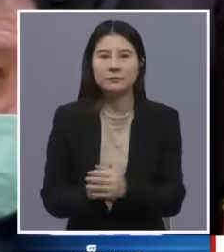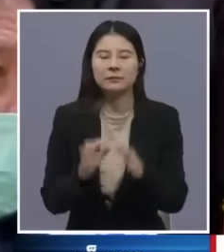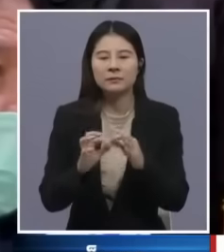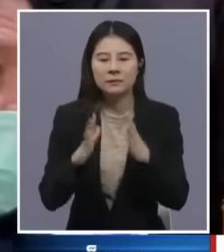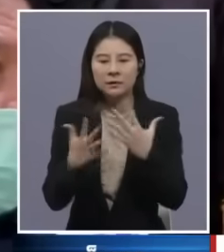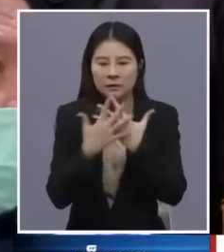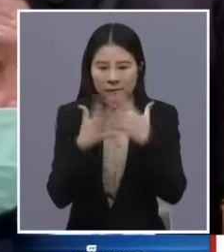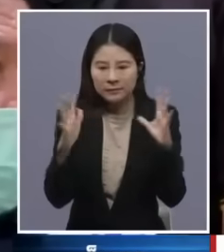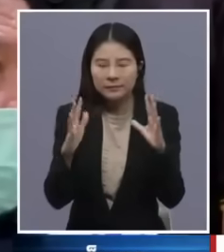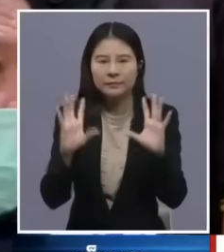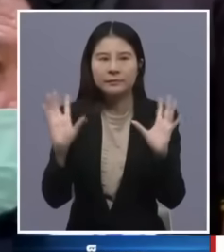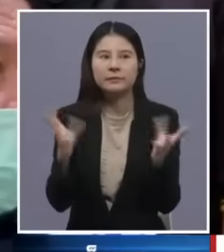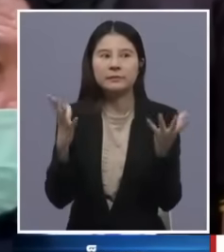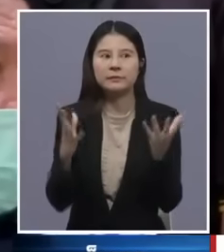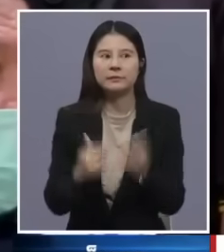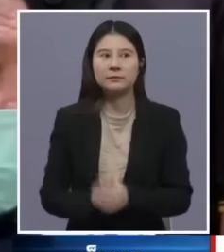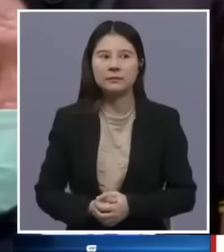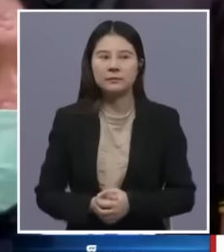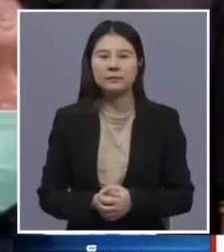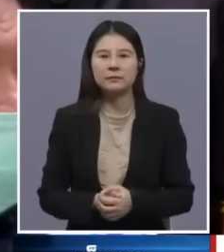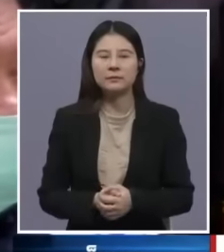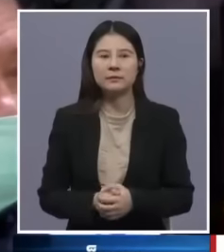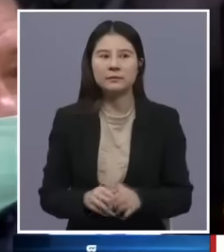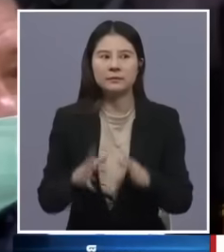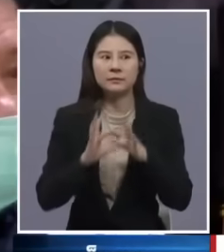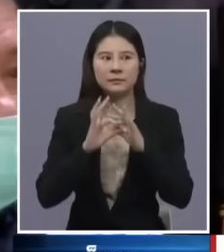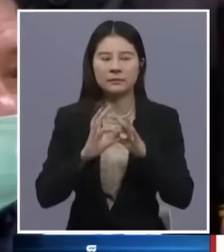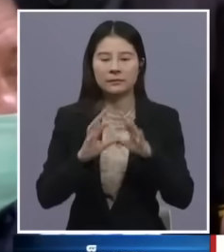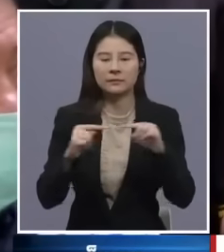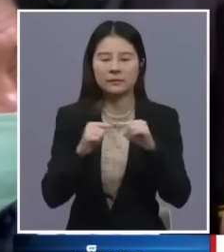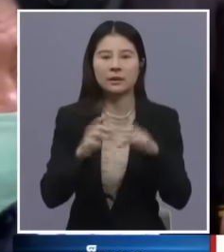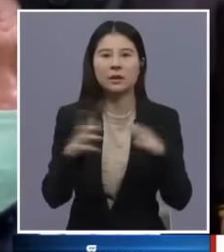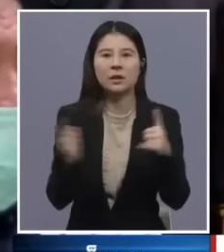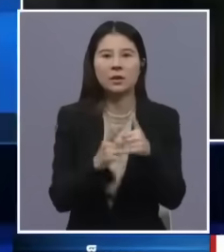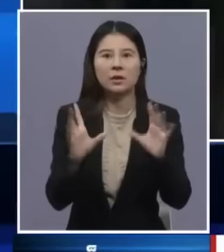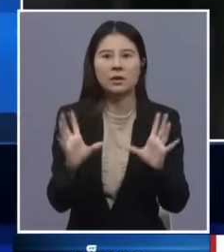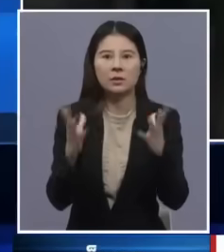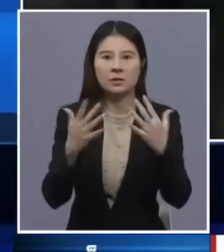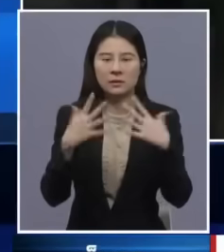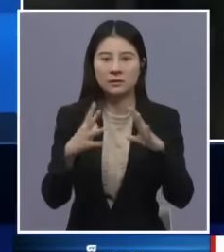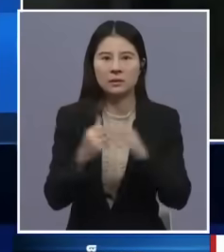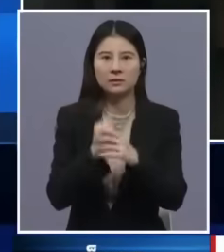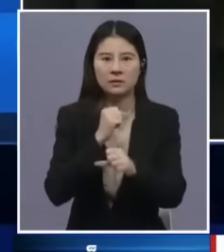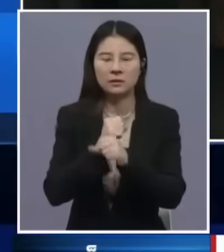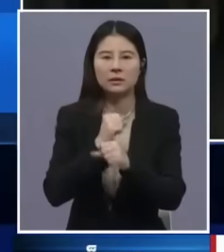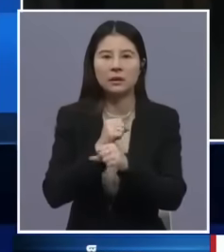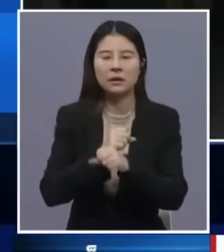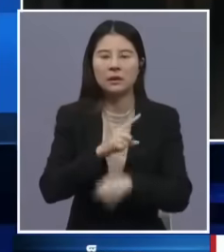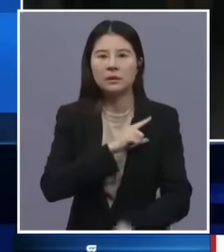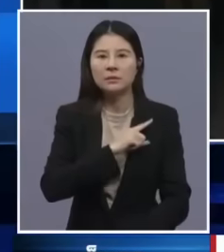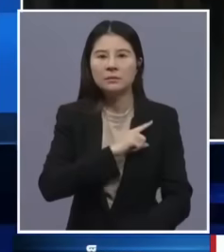โทษของคุณทักษิณชินวัตรเนี่ยแหละแล้วหลังจากพ้นโทษแล้วเจ้าตัวน่าจะกลับมามีบทบาททางการเมือง